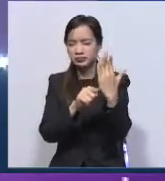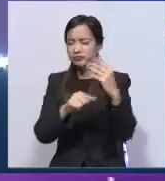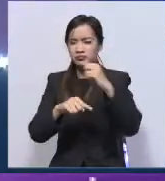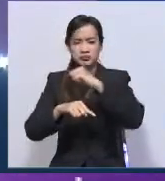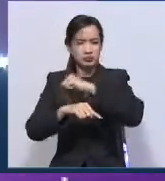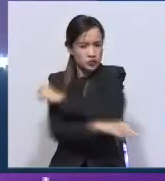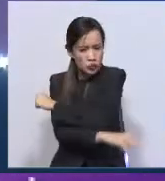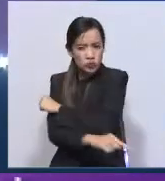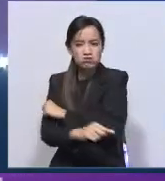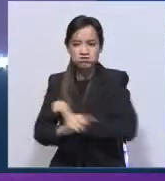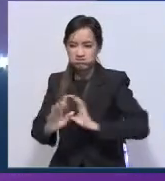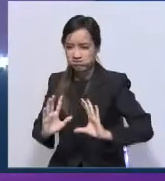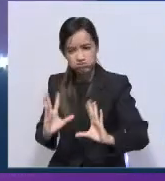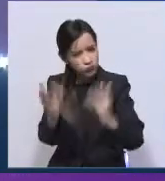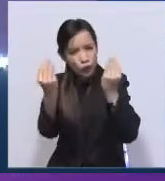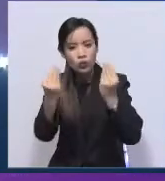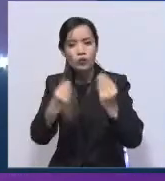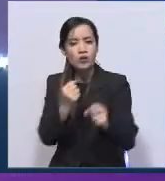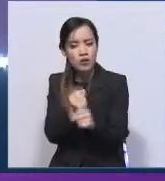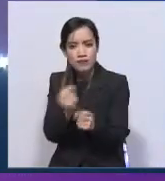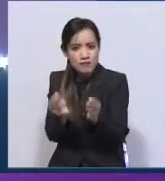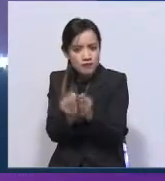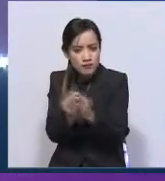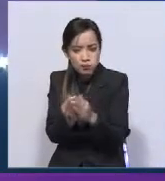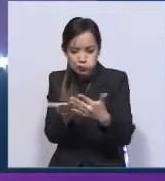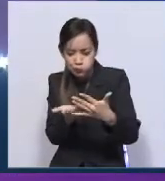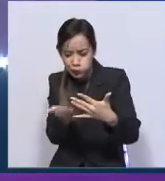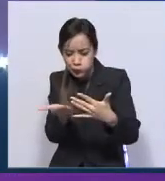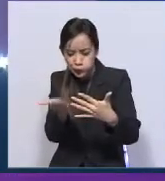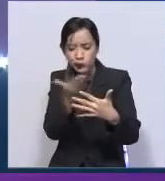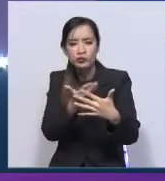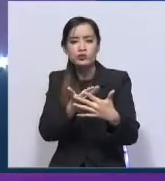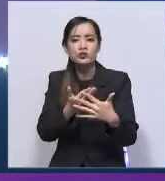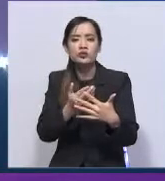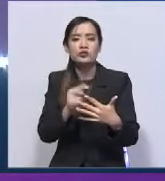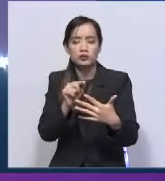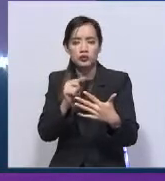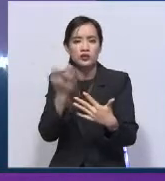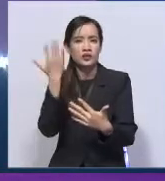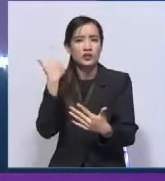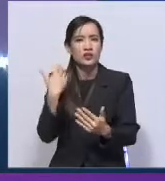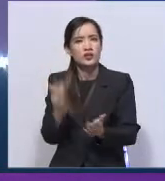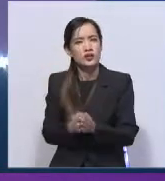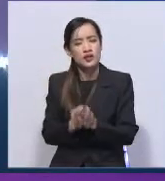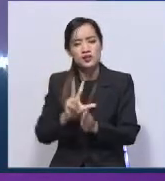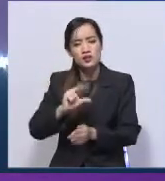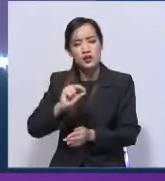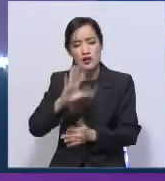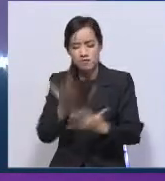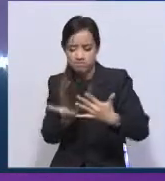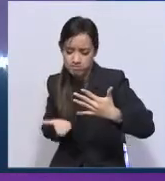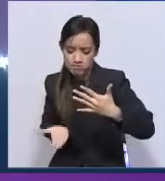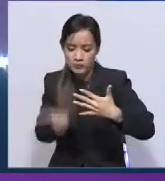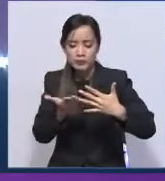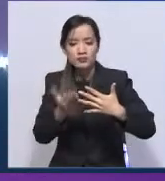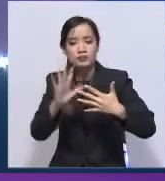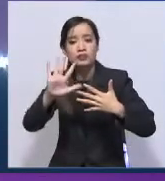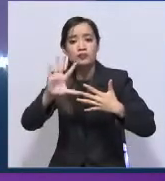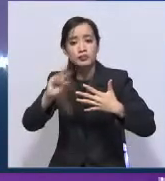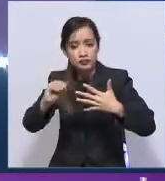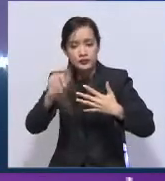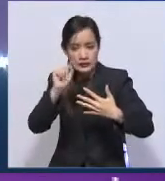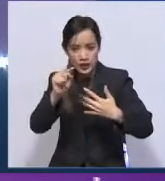ให้ได้เราจะทำยังไงมีคะแนนให้มากขึ้นจากสามสิบห้าบ้างใช่ไหมโดยประมาณให้ขึ้นถึง50ให้ได้นะ